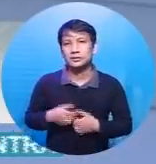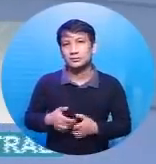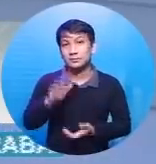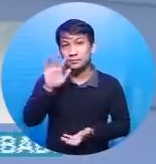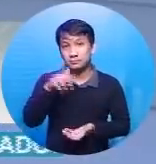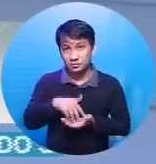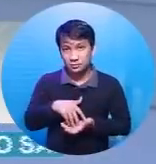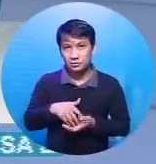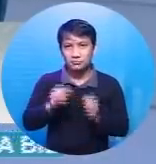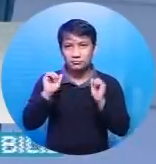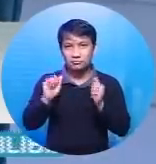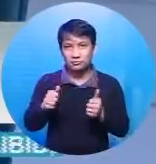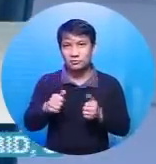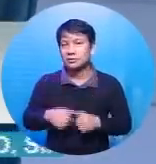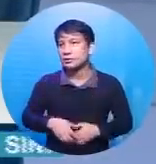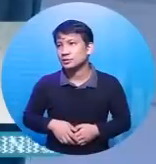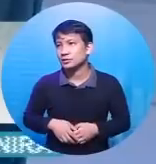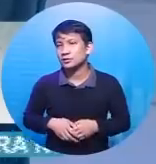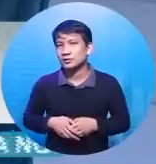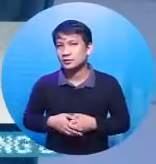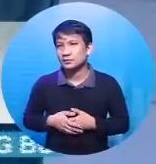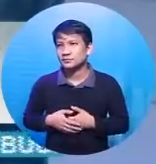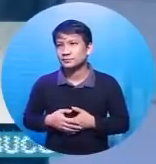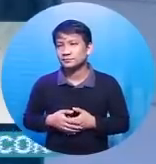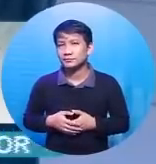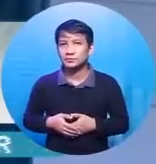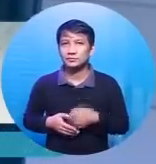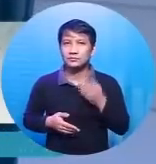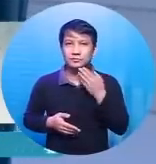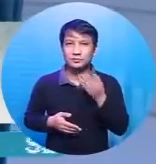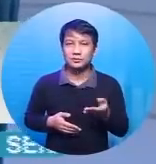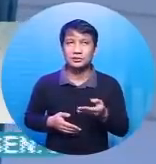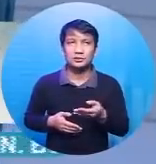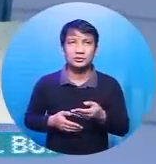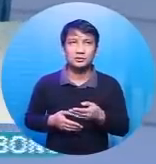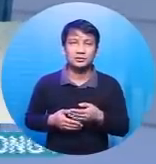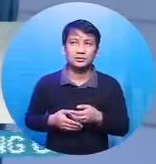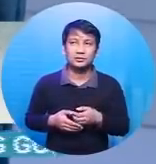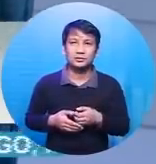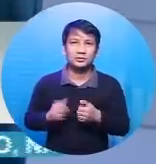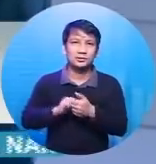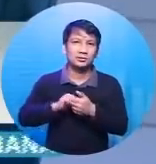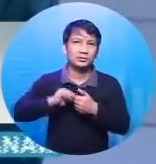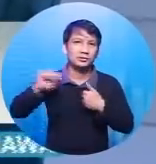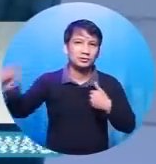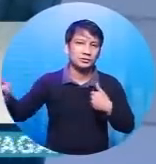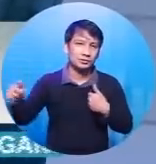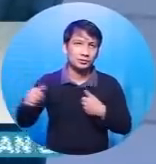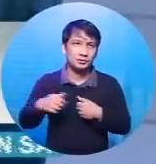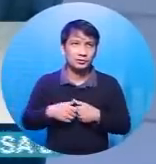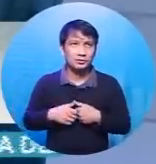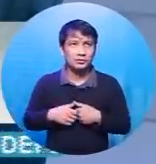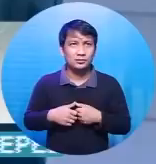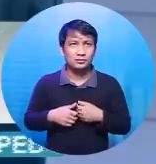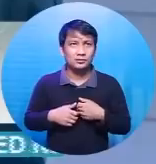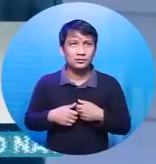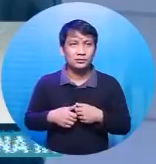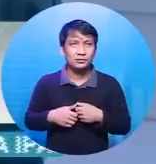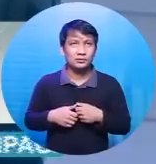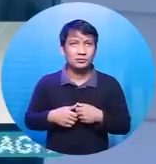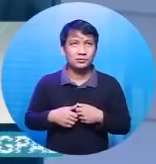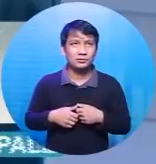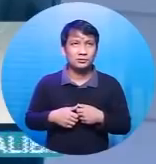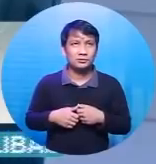5,000. Ang layo, ah. Uy! Ang layo to. Sobrang layo. Kailangan tayo dito ng rocket